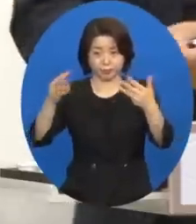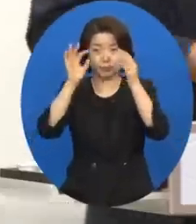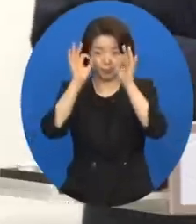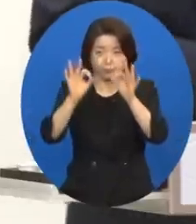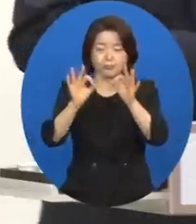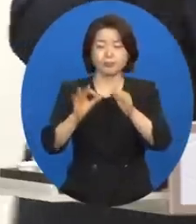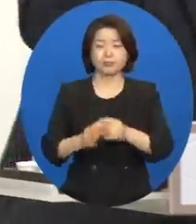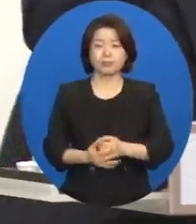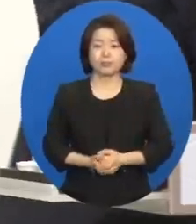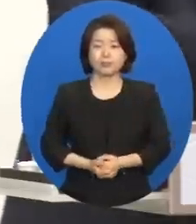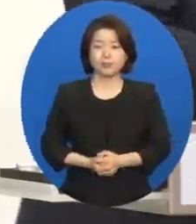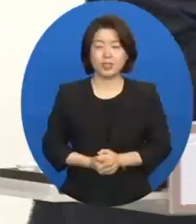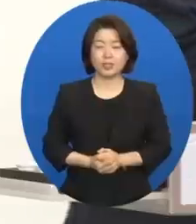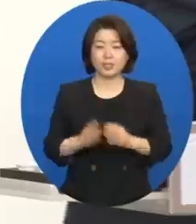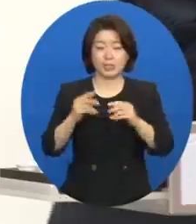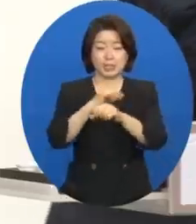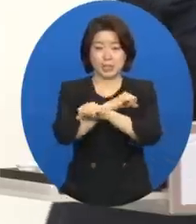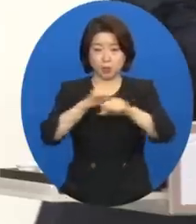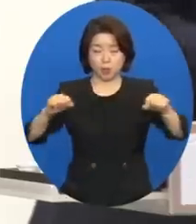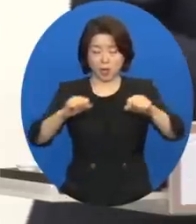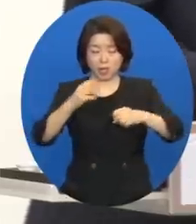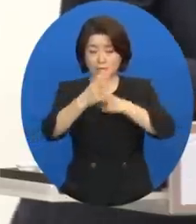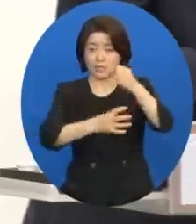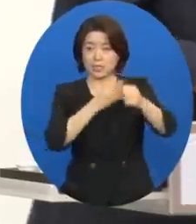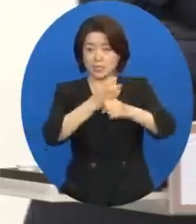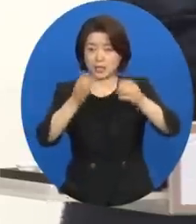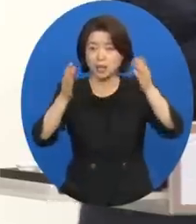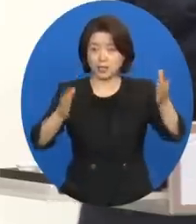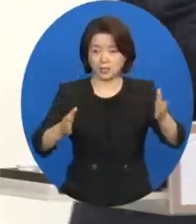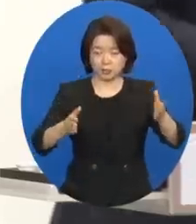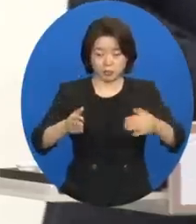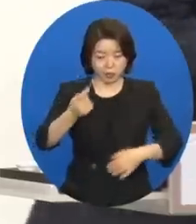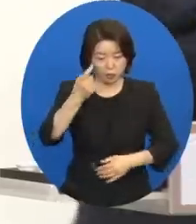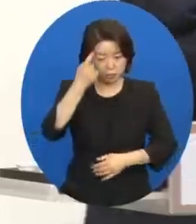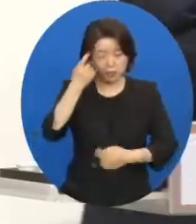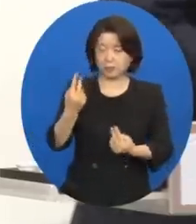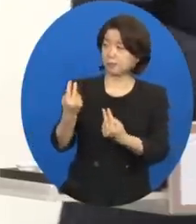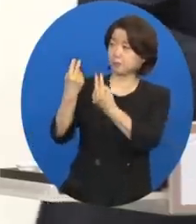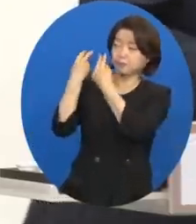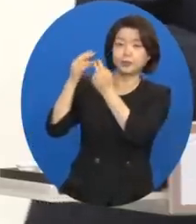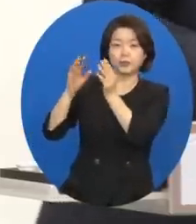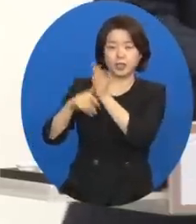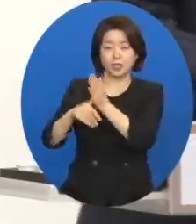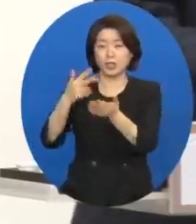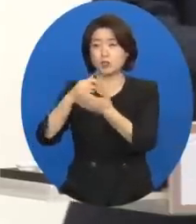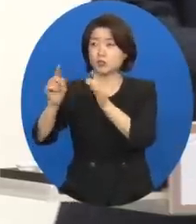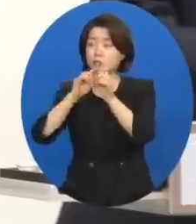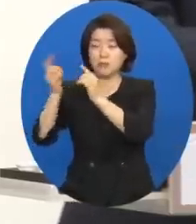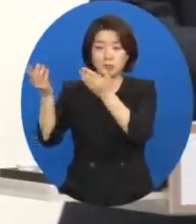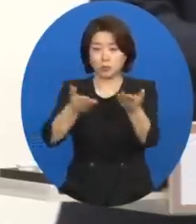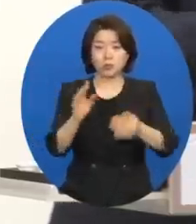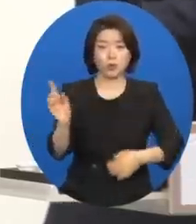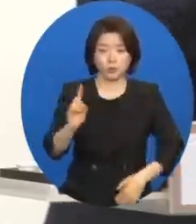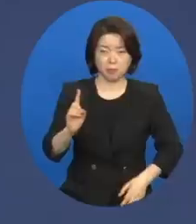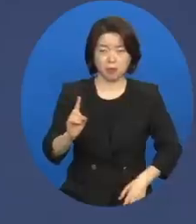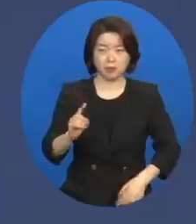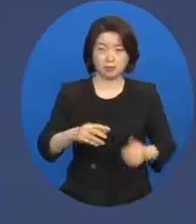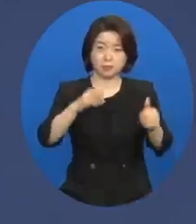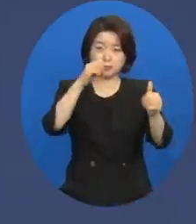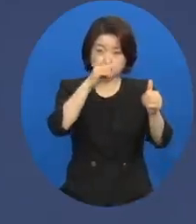보면 이 광야 40년을 이렇게 회고하면서 주님이 이렇게 말씀을 하십니다. 저